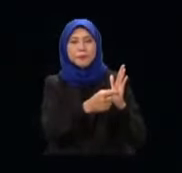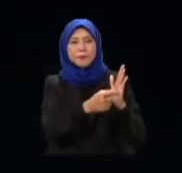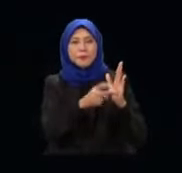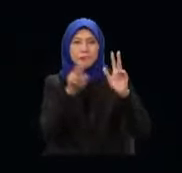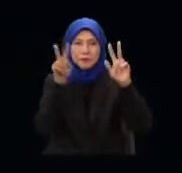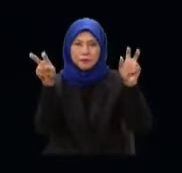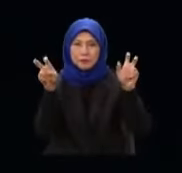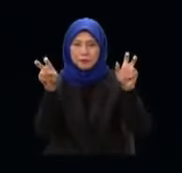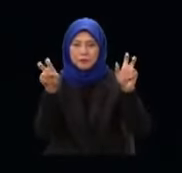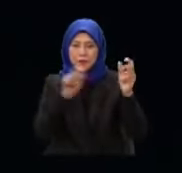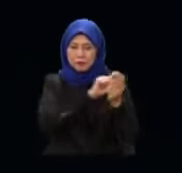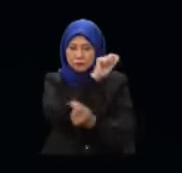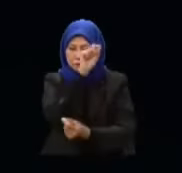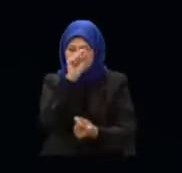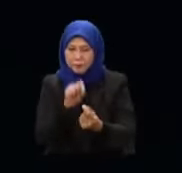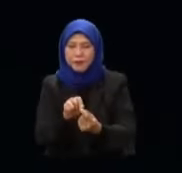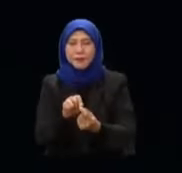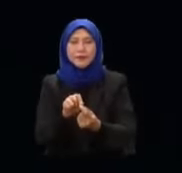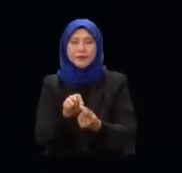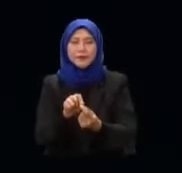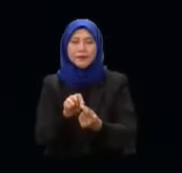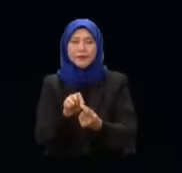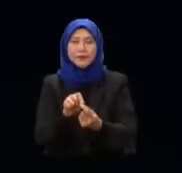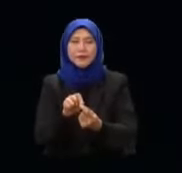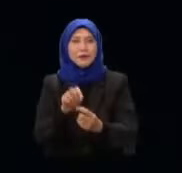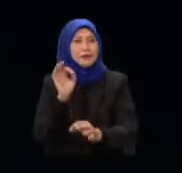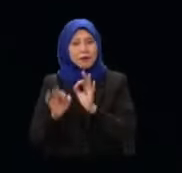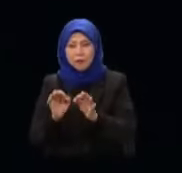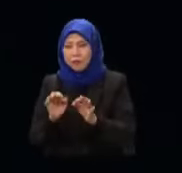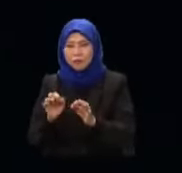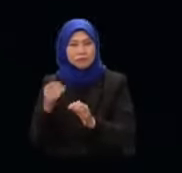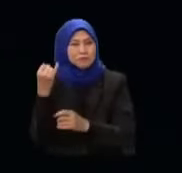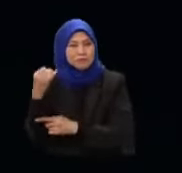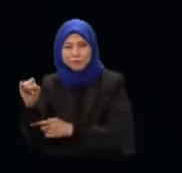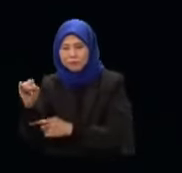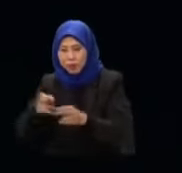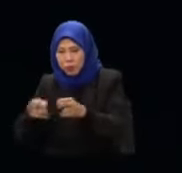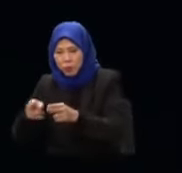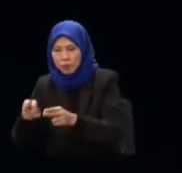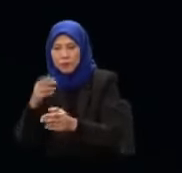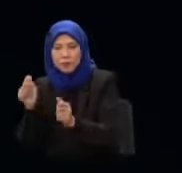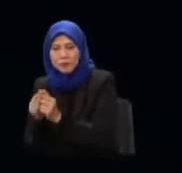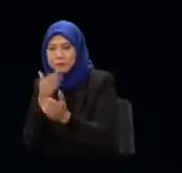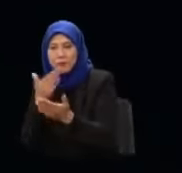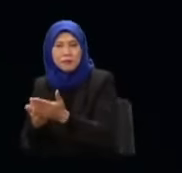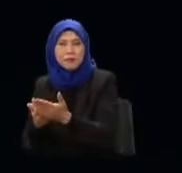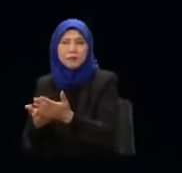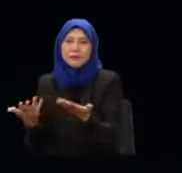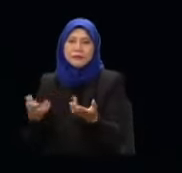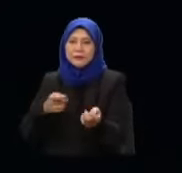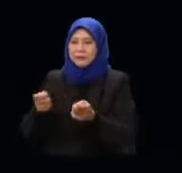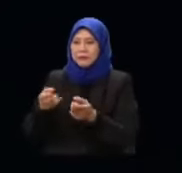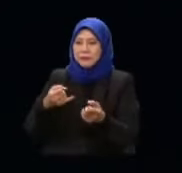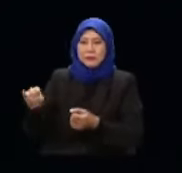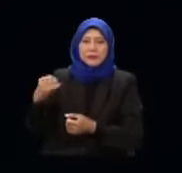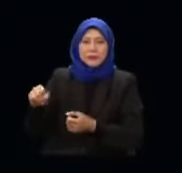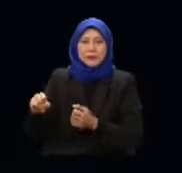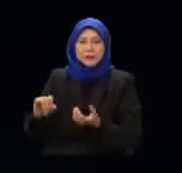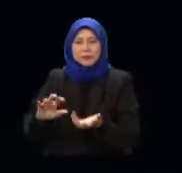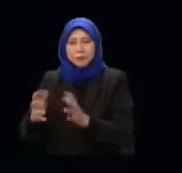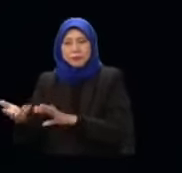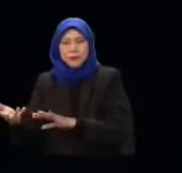yang yang tepat walaupun bila tidak diuruskan dengan baik perpaduan dalam konteks yang tidak tepat di akan